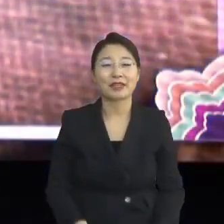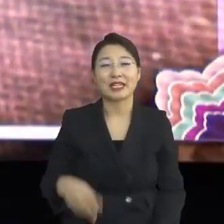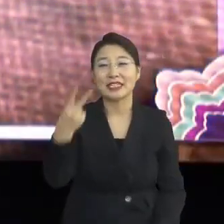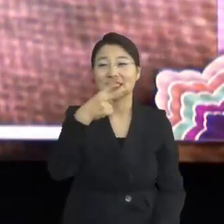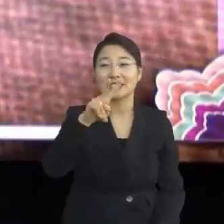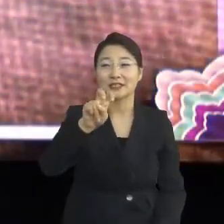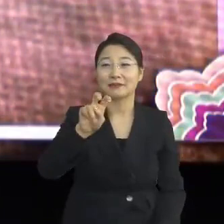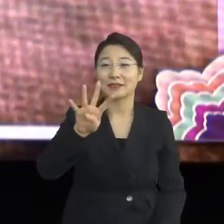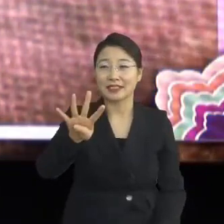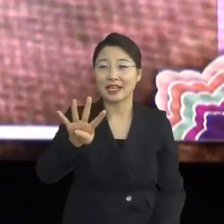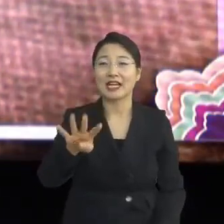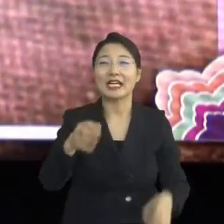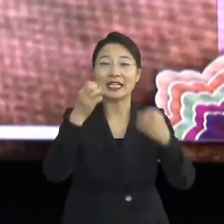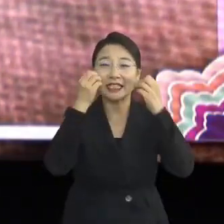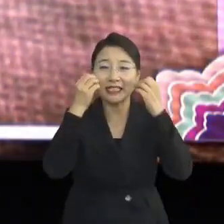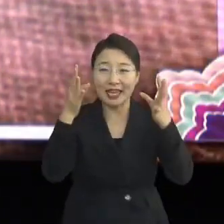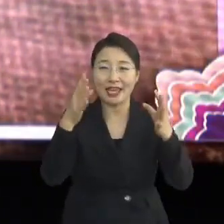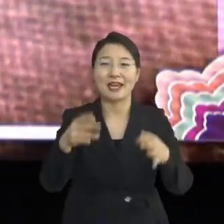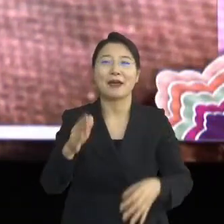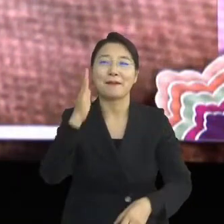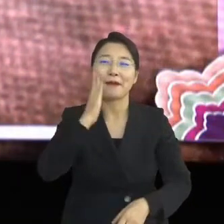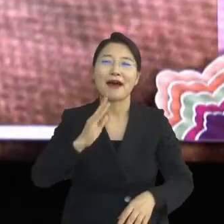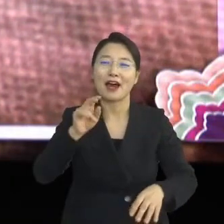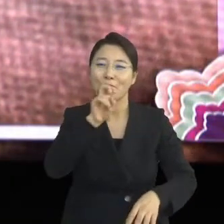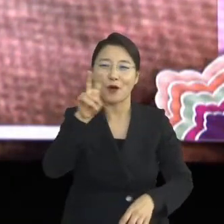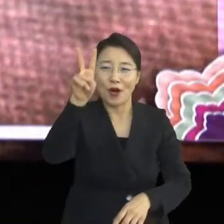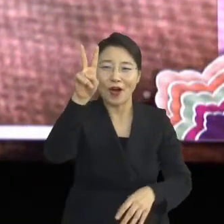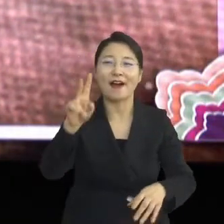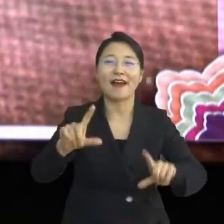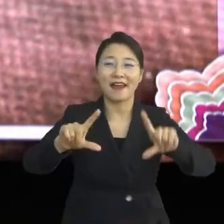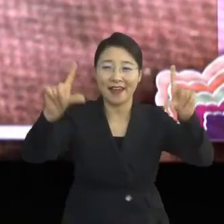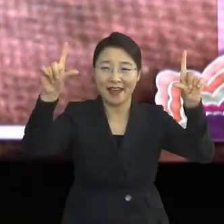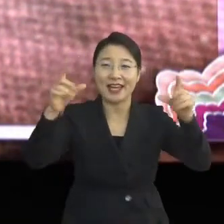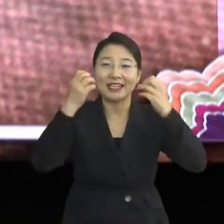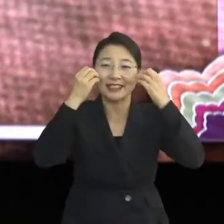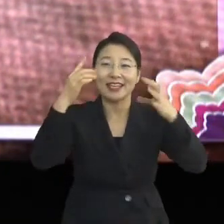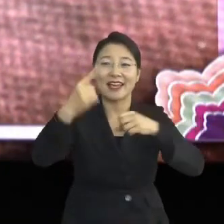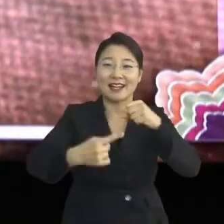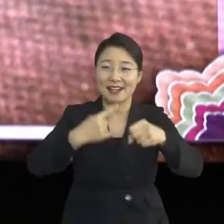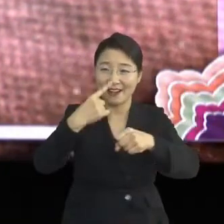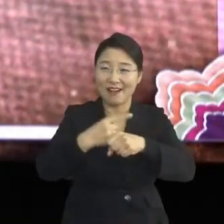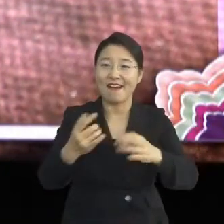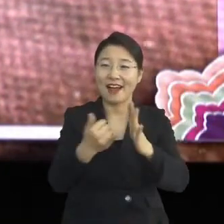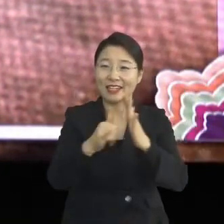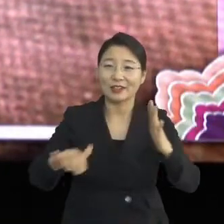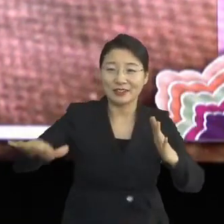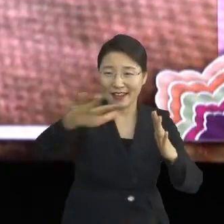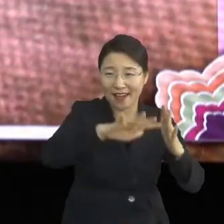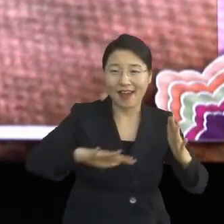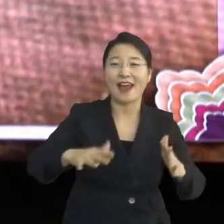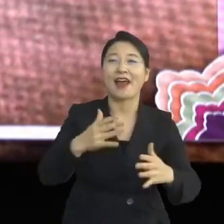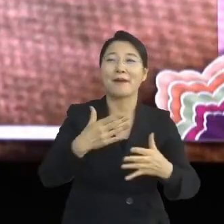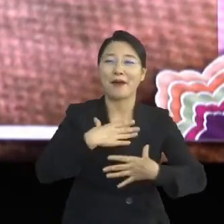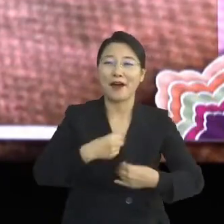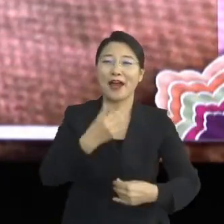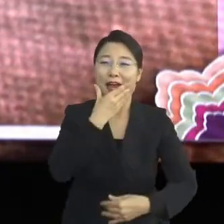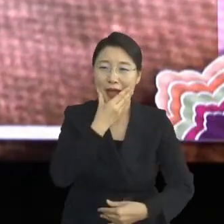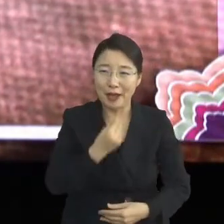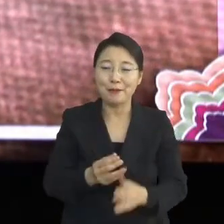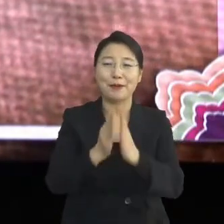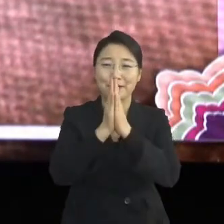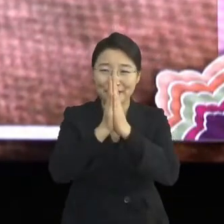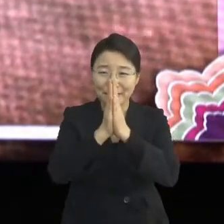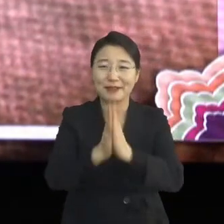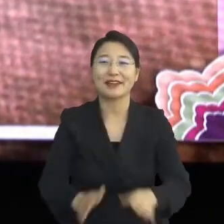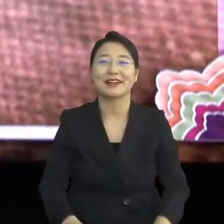2024년 갑진년 청룡회 새해가 밝았습니다. 새해에도 가정 안에 평안과 행복이 가득하시길